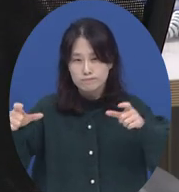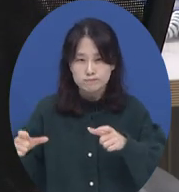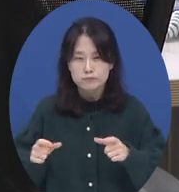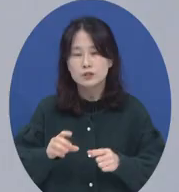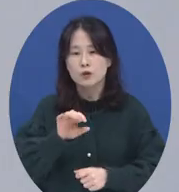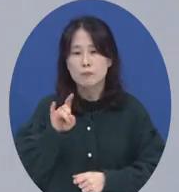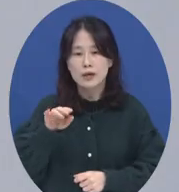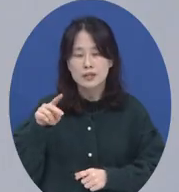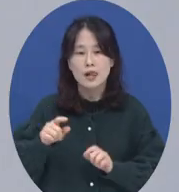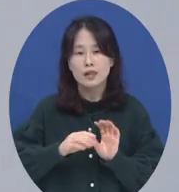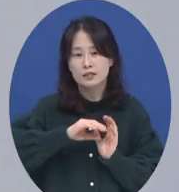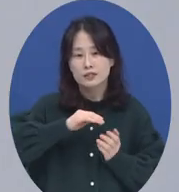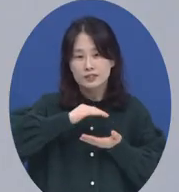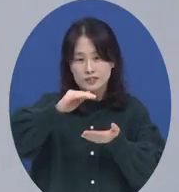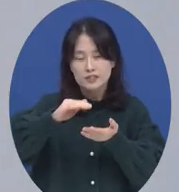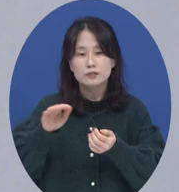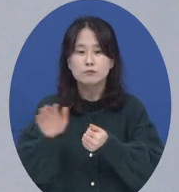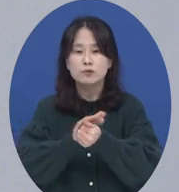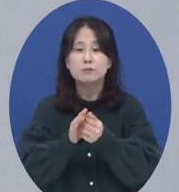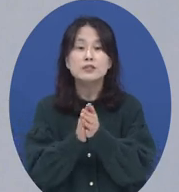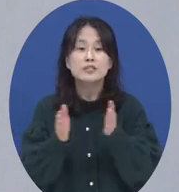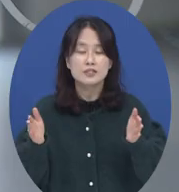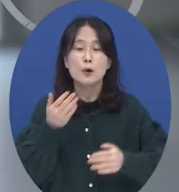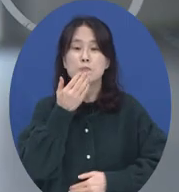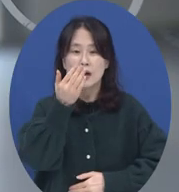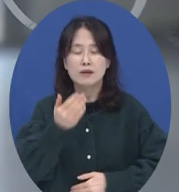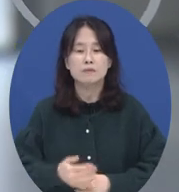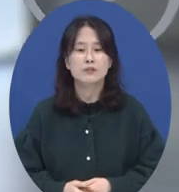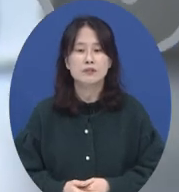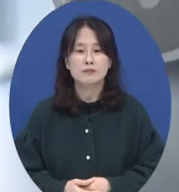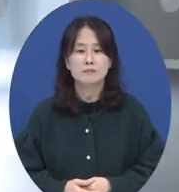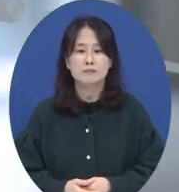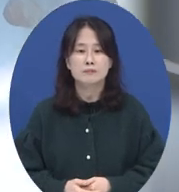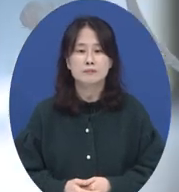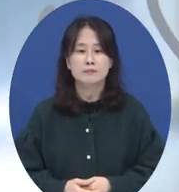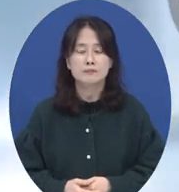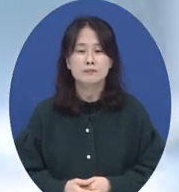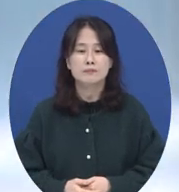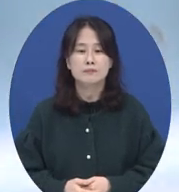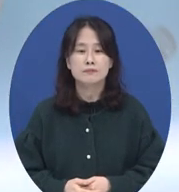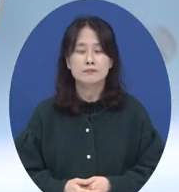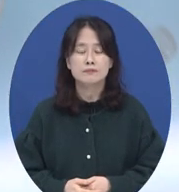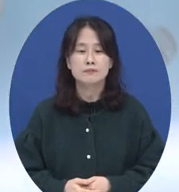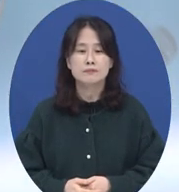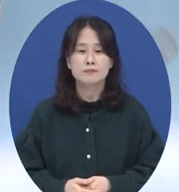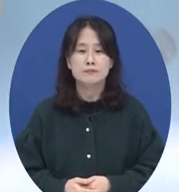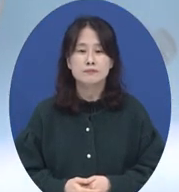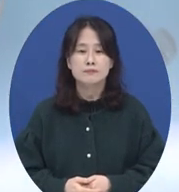배달특급 서비스를 만날 수 있게 될 전망입니다. 경기지TV 최지연입니다.